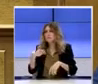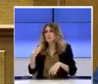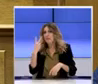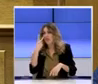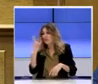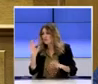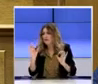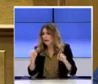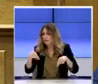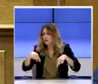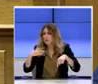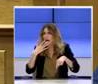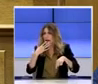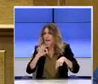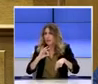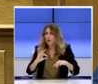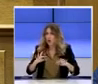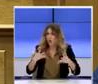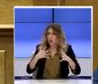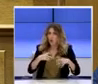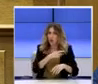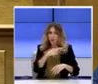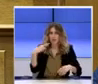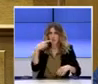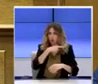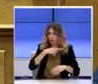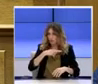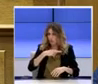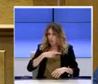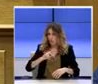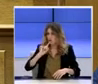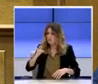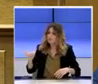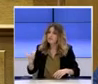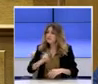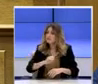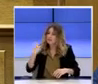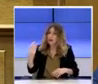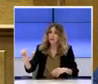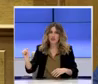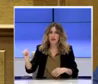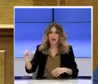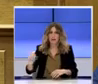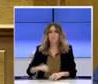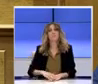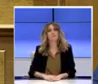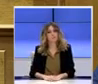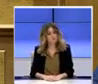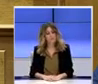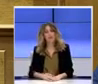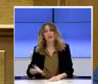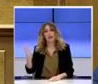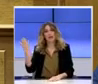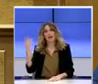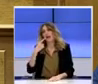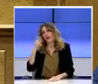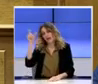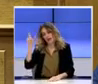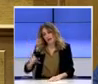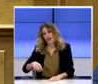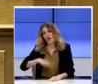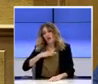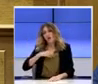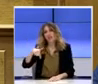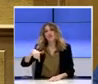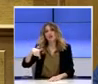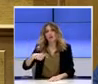για την περίπτωση του εορτασμού του Αγίου Δημητρίου στη Θεσσαλονίκη, λέγοντας το εξής: τότε κάποιοι λοιμοξιολόγοι